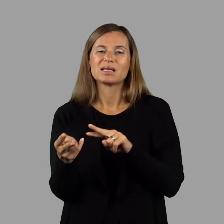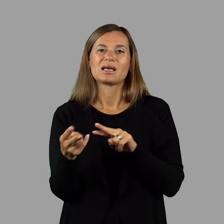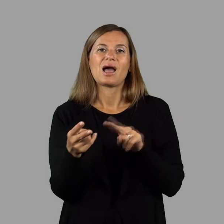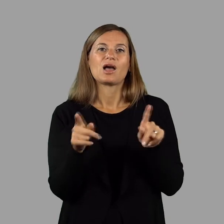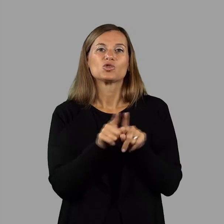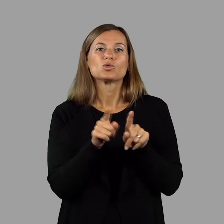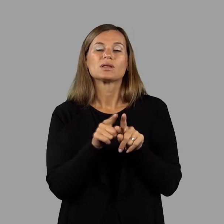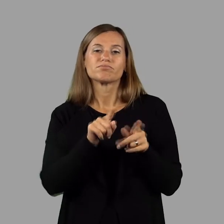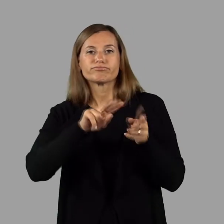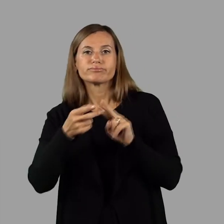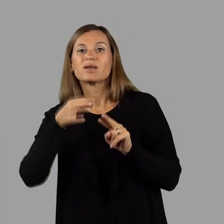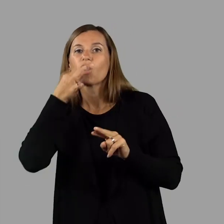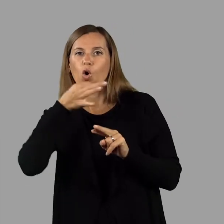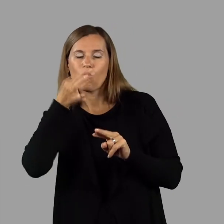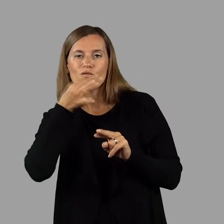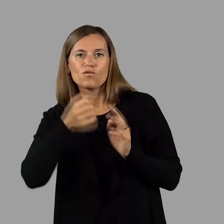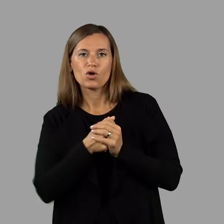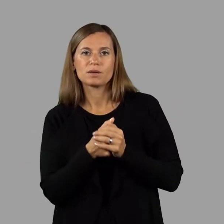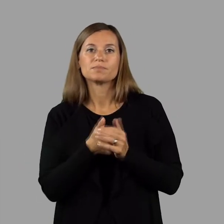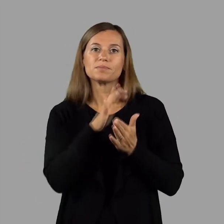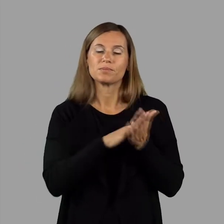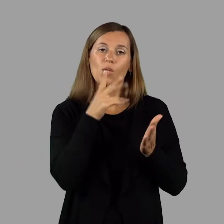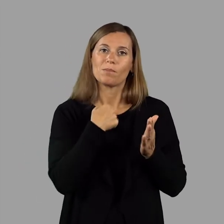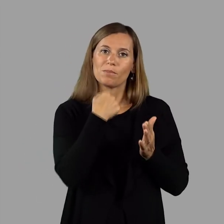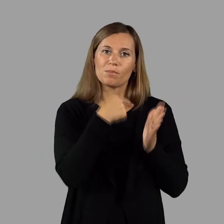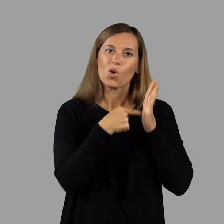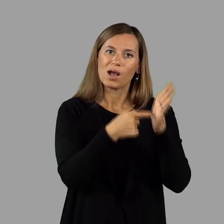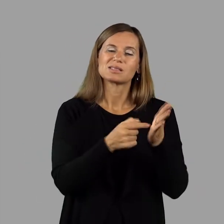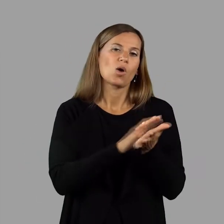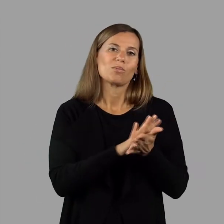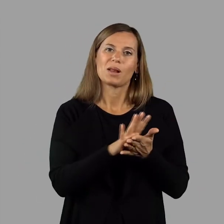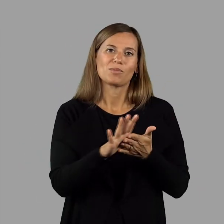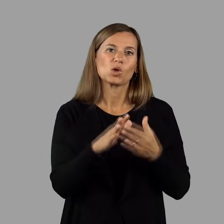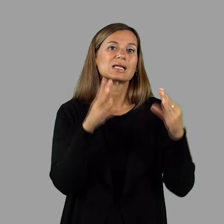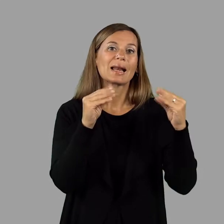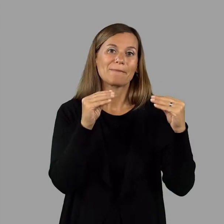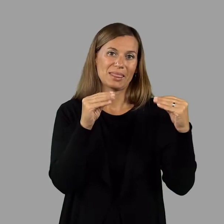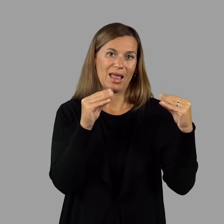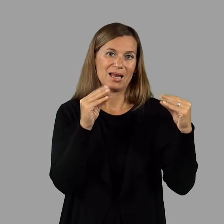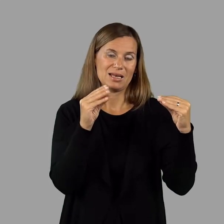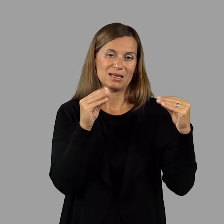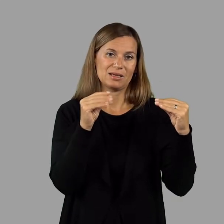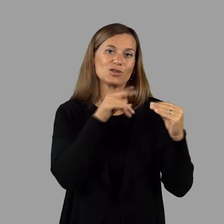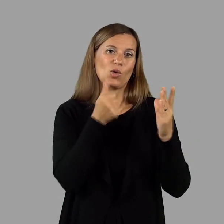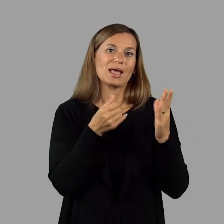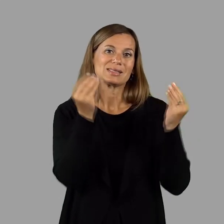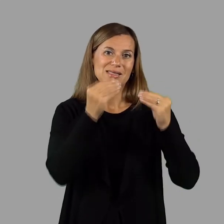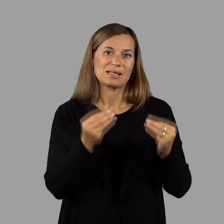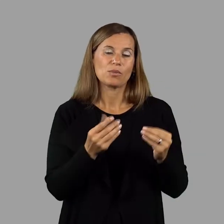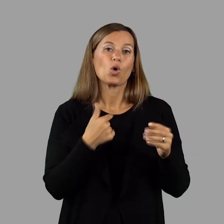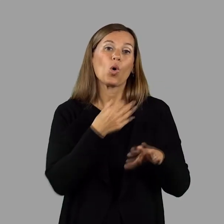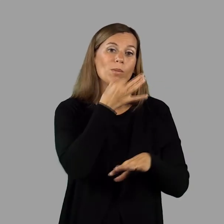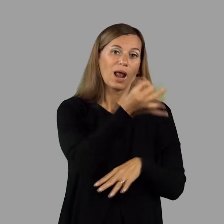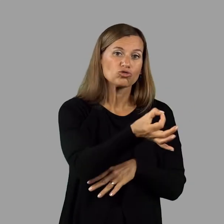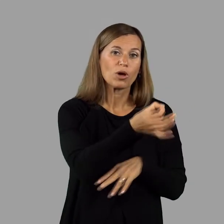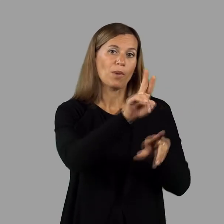in sintetizatorja. Najprej vam bom pokazal preprost klepetalnik, torej sistem, ki ga